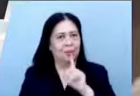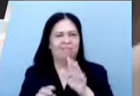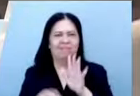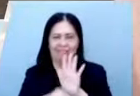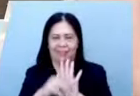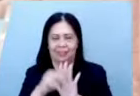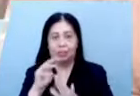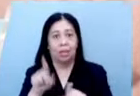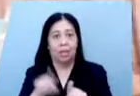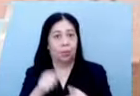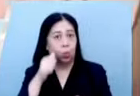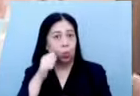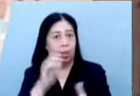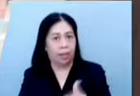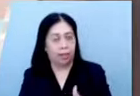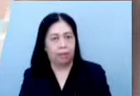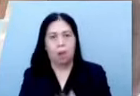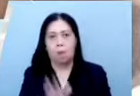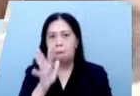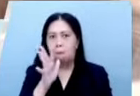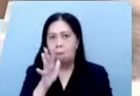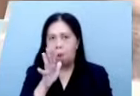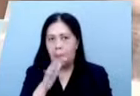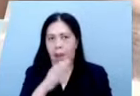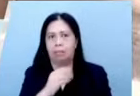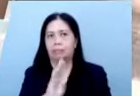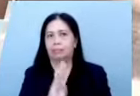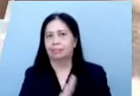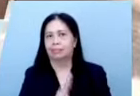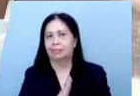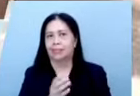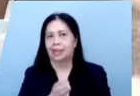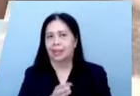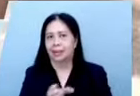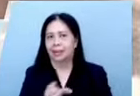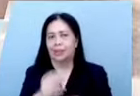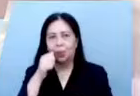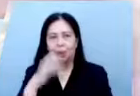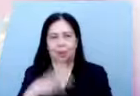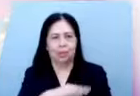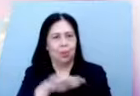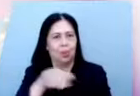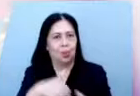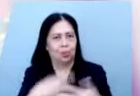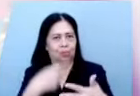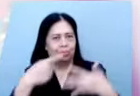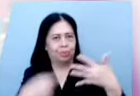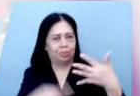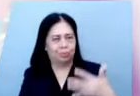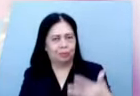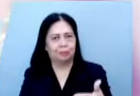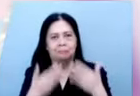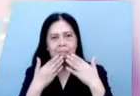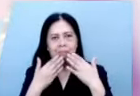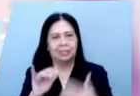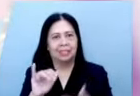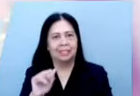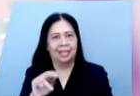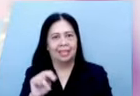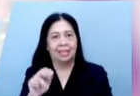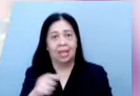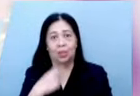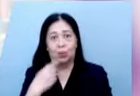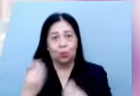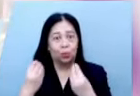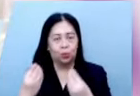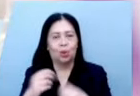wife, mom, and career woman. Lahat daw ng ito, utang ni Yanyan sa kanyang Lola Francisca